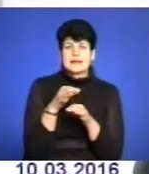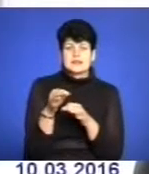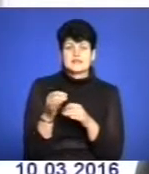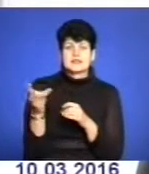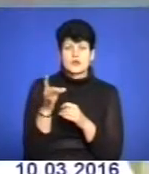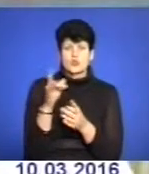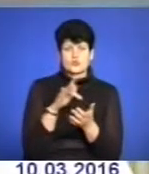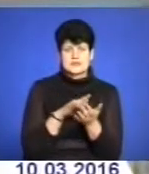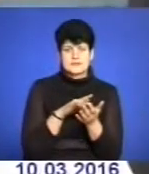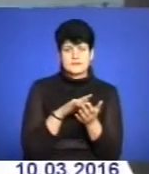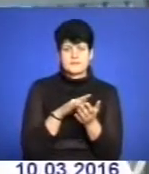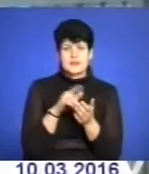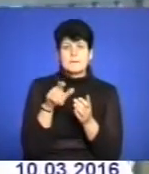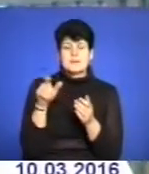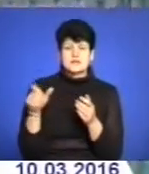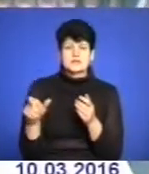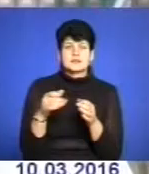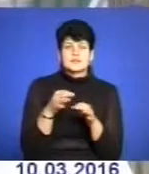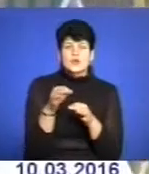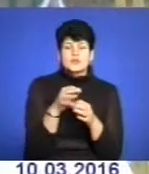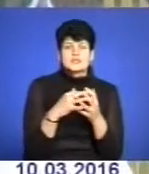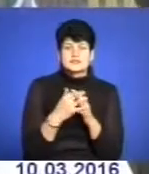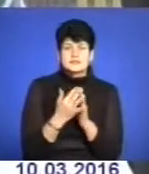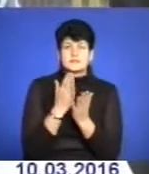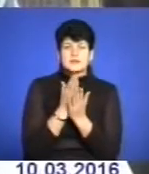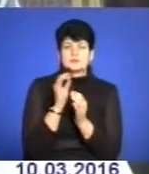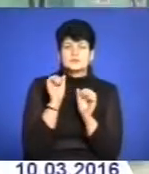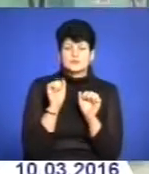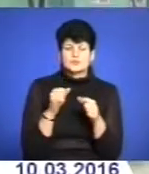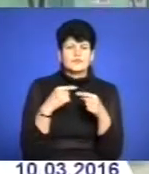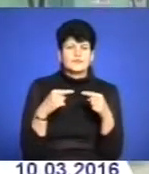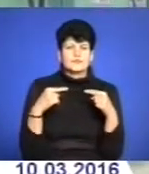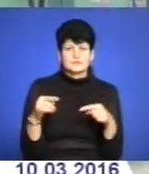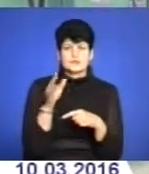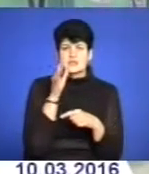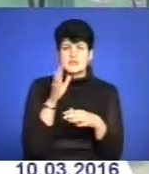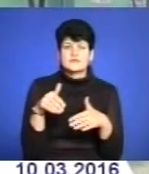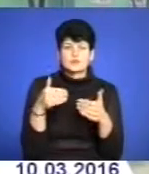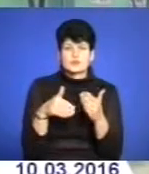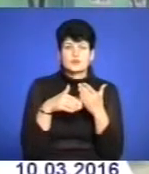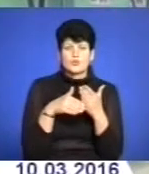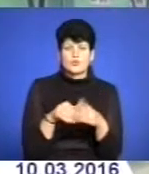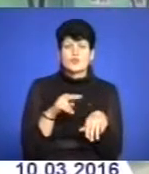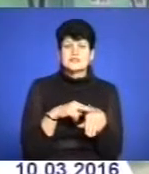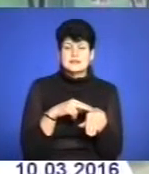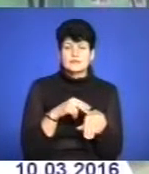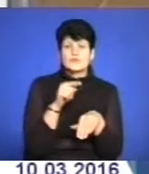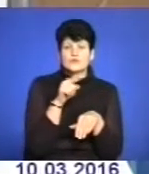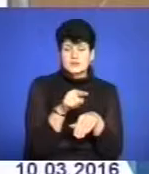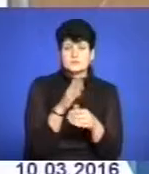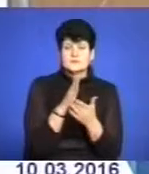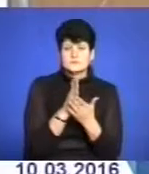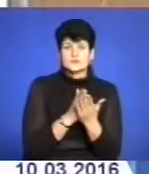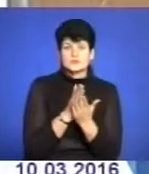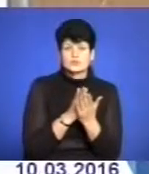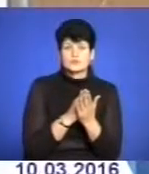районного центру. Мешканці навколишніх сіл відтепер матимуть змогу будь-коли звернутися за допомогою до поліцейських, адже вони нестимуть службу